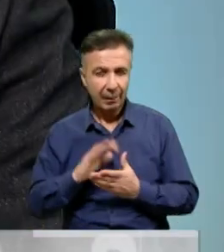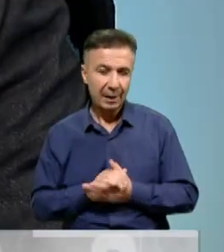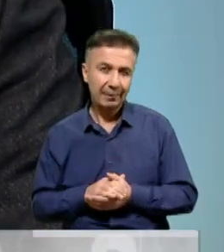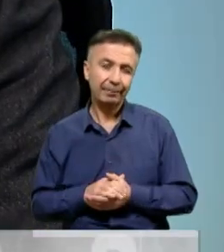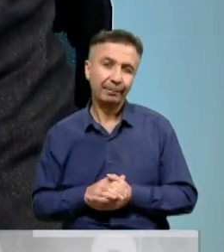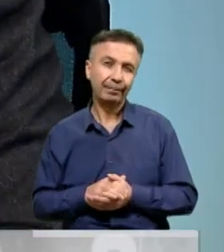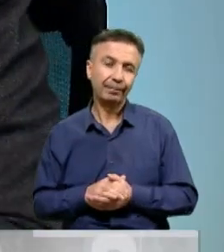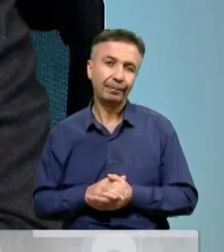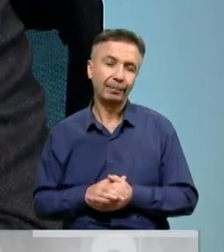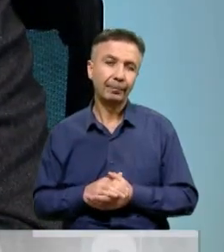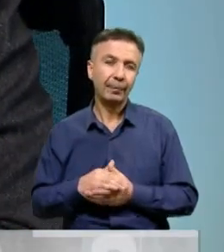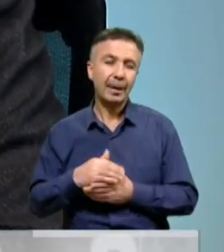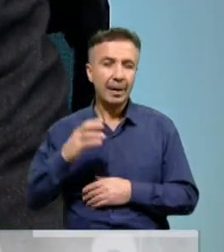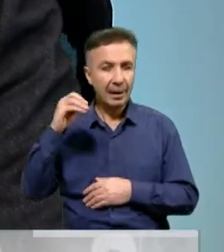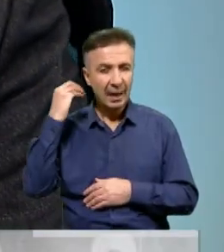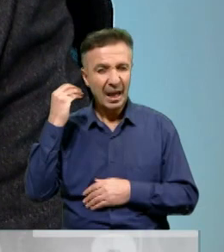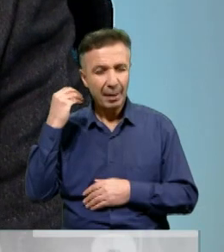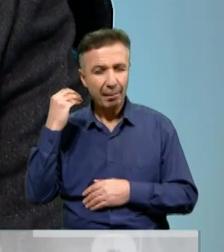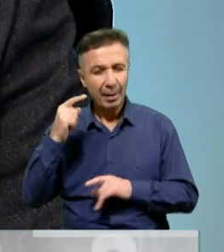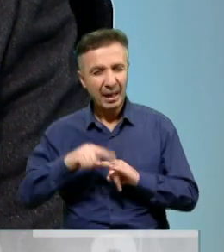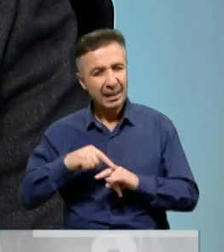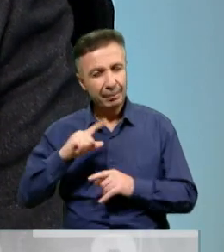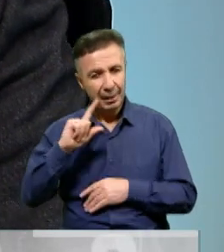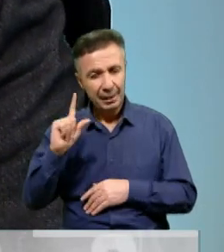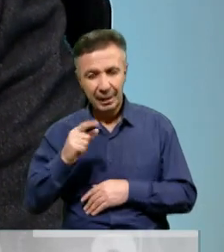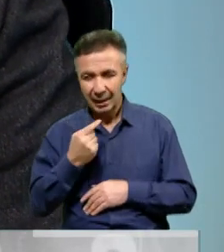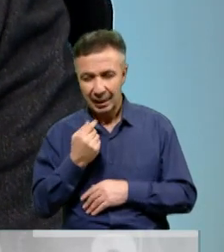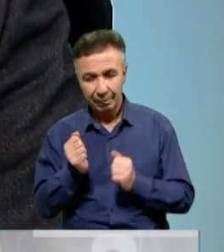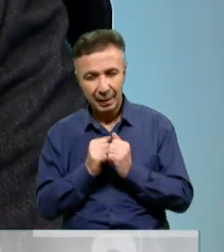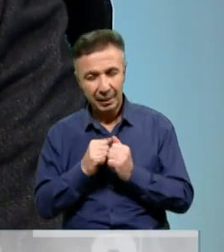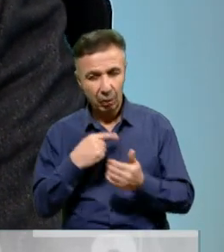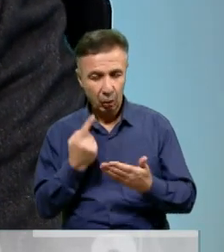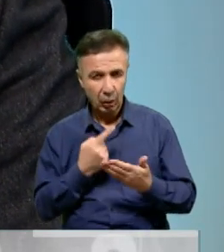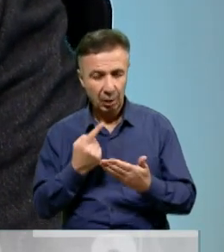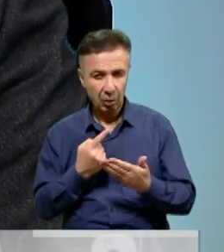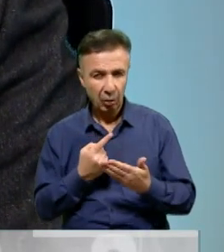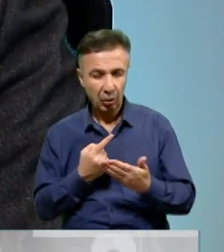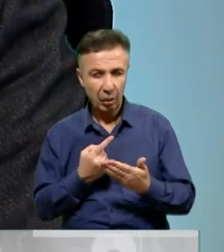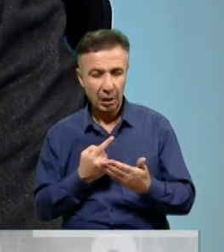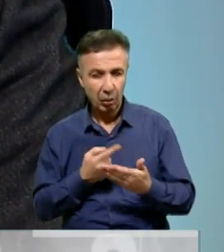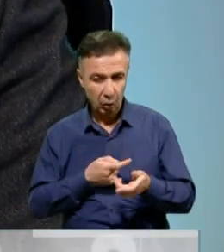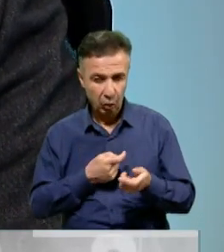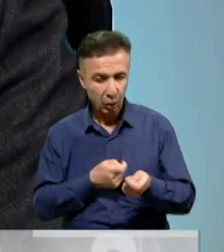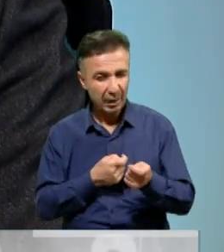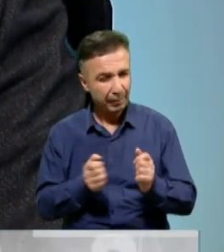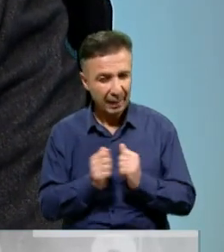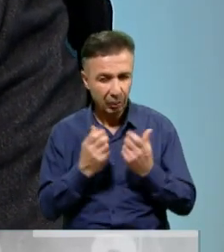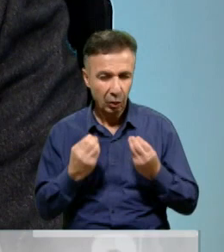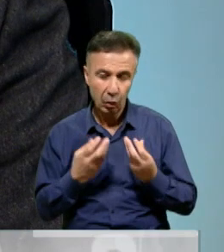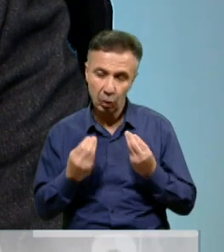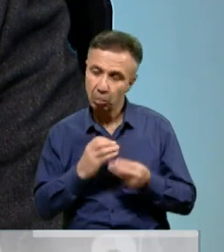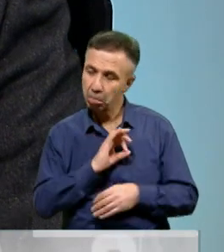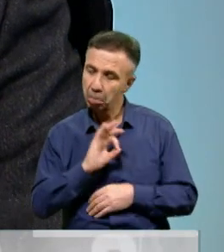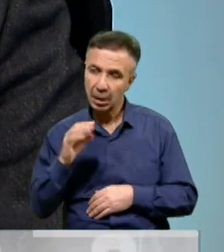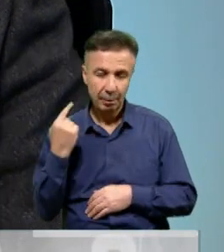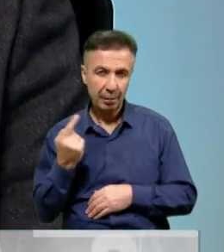proje okulları var. İmam Hatip liseleriyle birlikte Kur'an kurslarımız bu işi beraber götürüyorlar. Bu çok güzel bir şey gerçekten. Yani